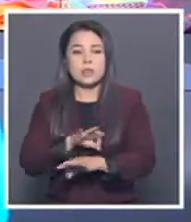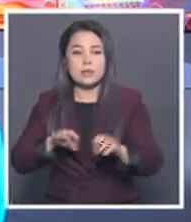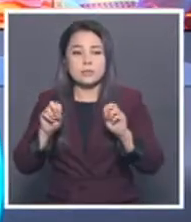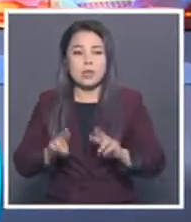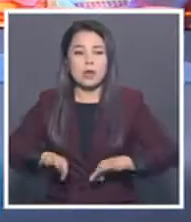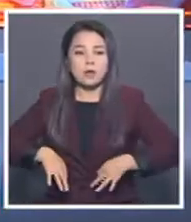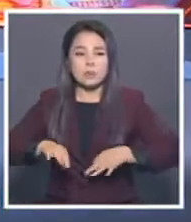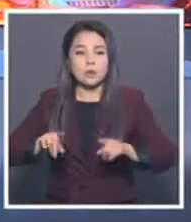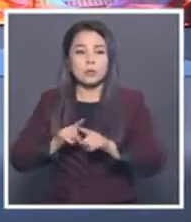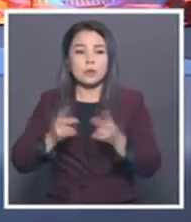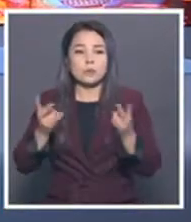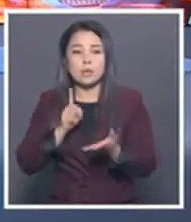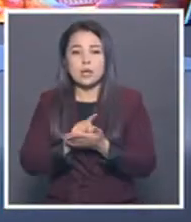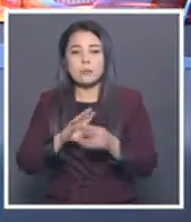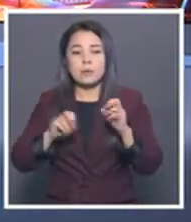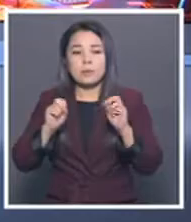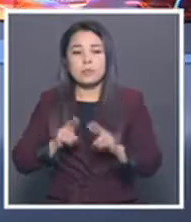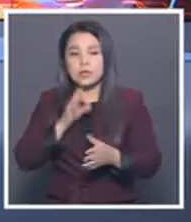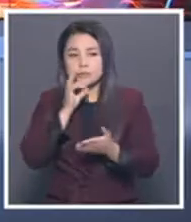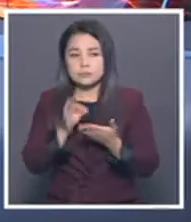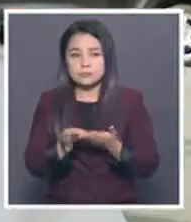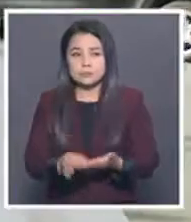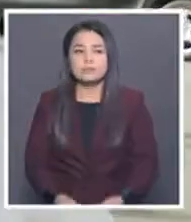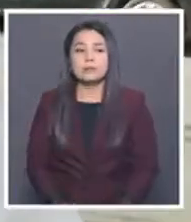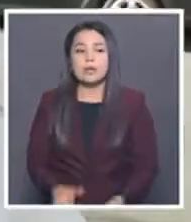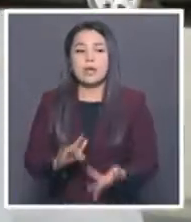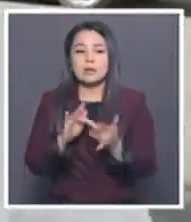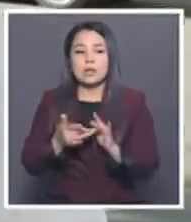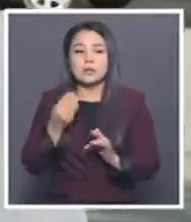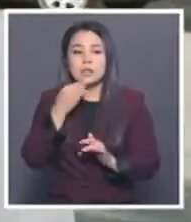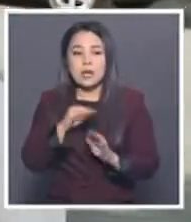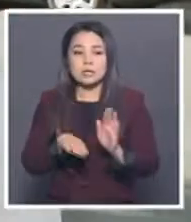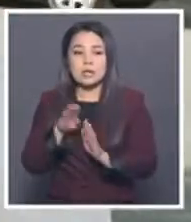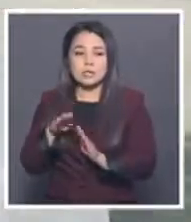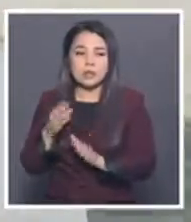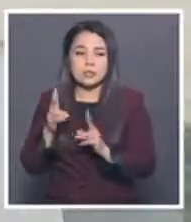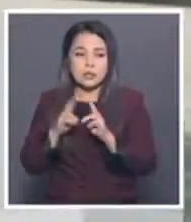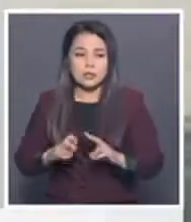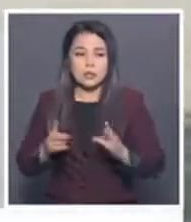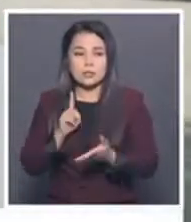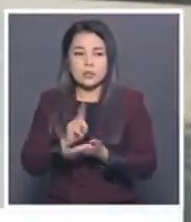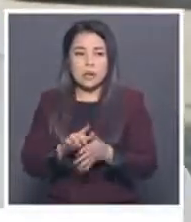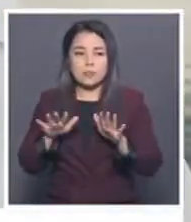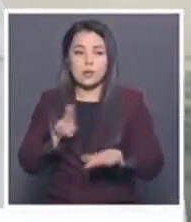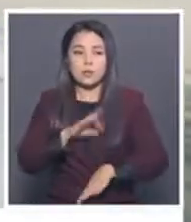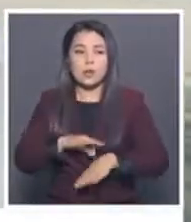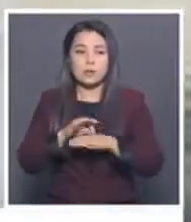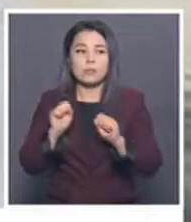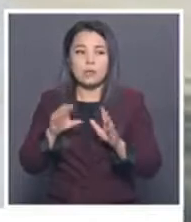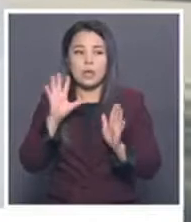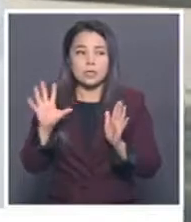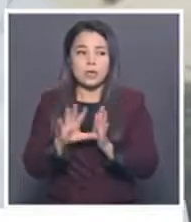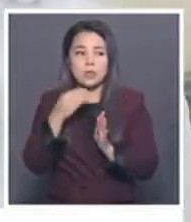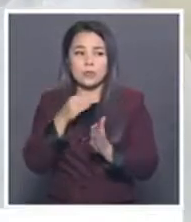бар автокөліктер қажет деп отыр мамандар. Бұл интернет сапасын тексеретін жылжымалы кешен кез келген жерде жұмыс істей береді, қуаты да